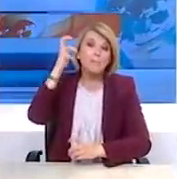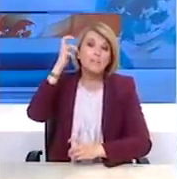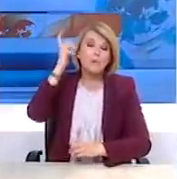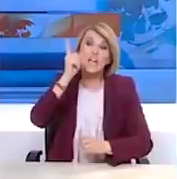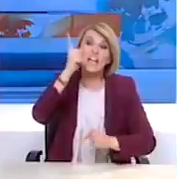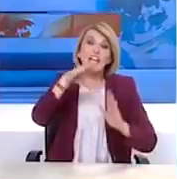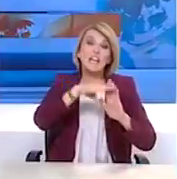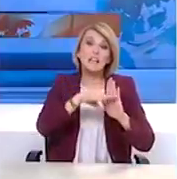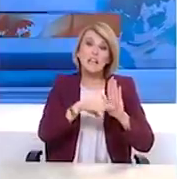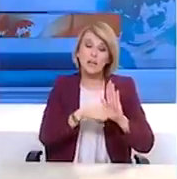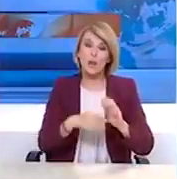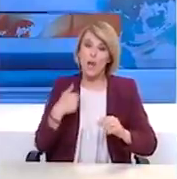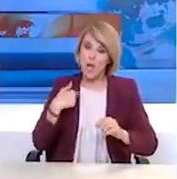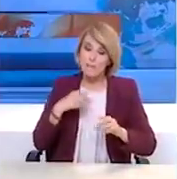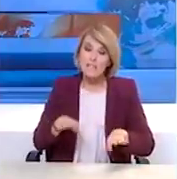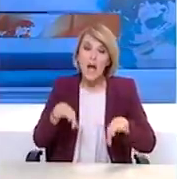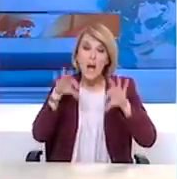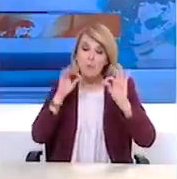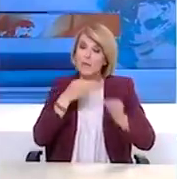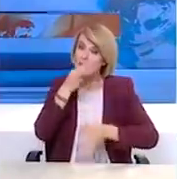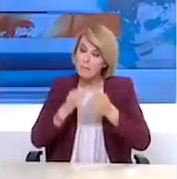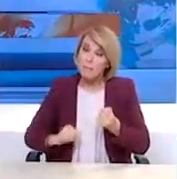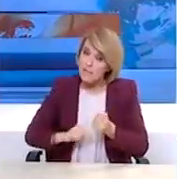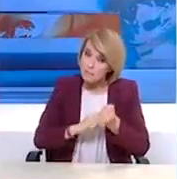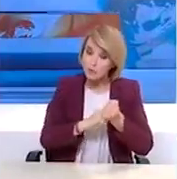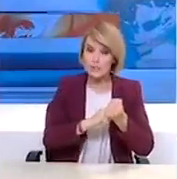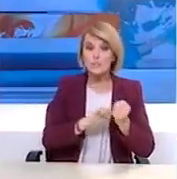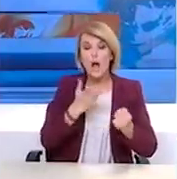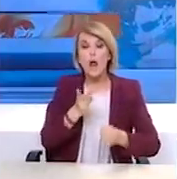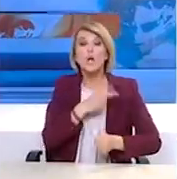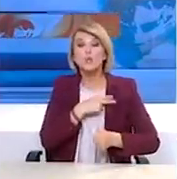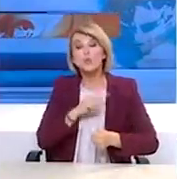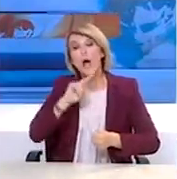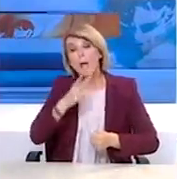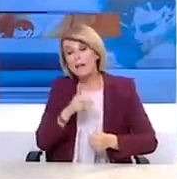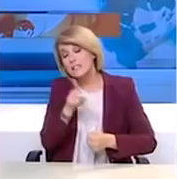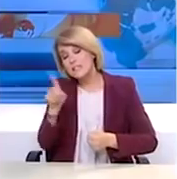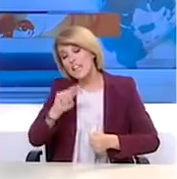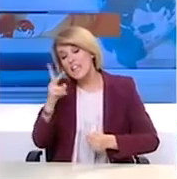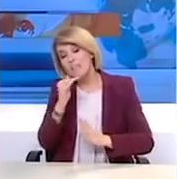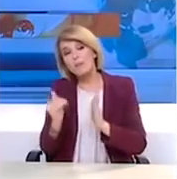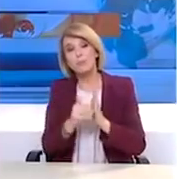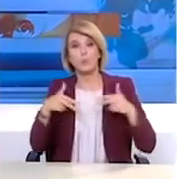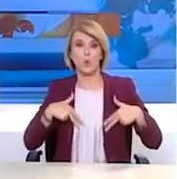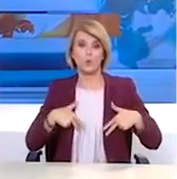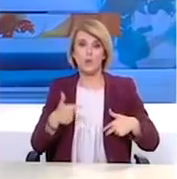έχει ζητήσει από την αρχή την ενίσχυση του συστήματος υγείας. Αλλά νομίζω κατάλληλος για να απαντήσει γι' αυτό είναι ο Υφυπουργός. Ευχαριστώ.